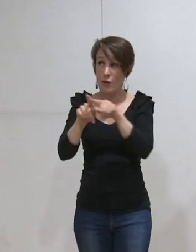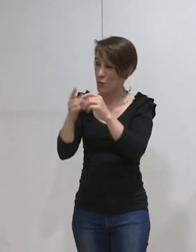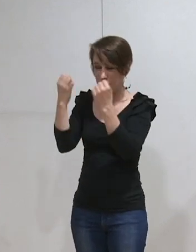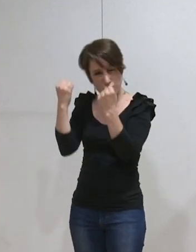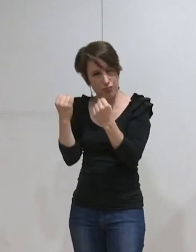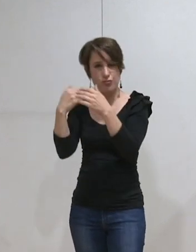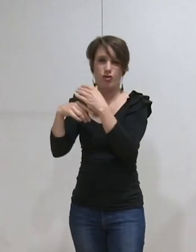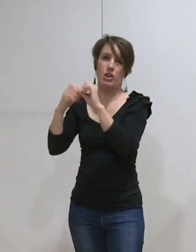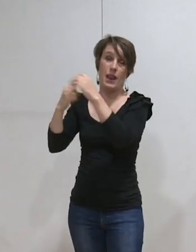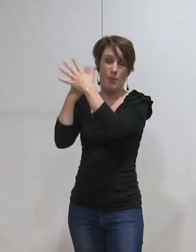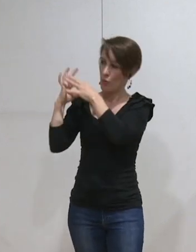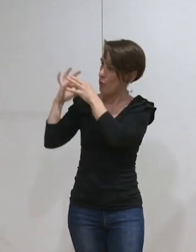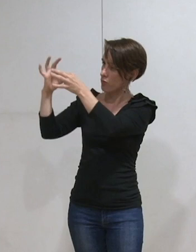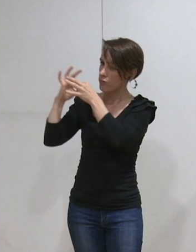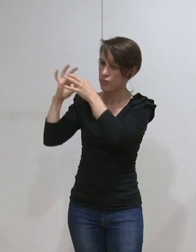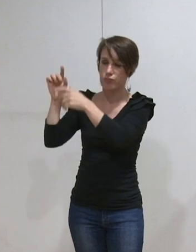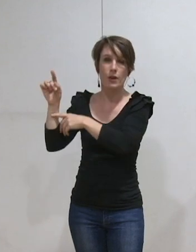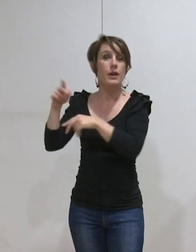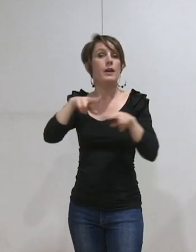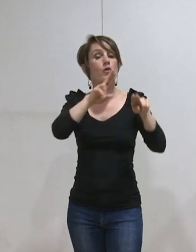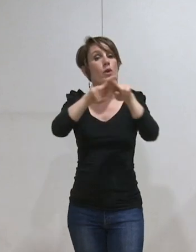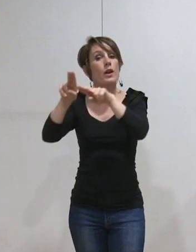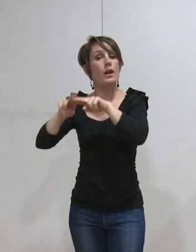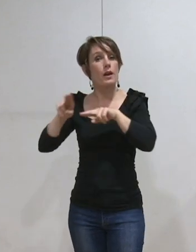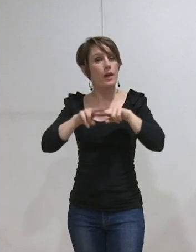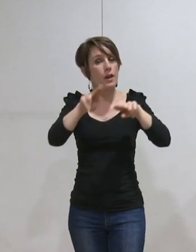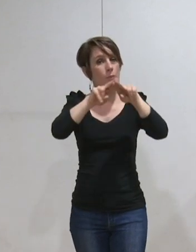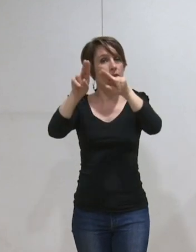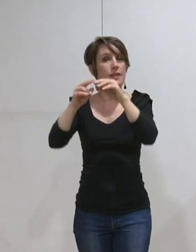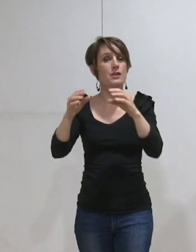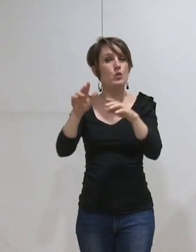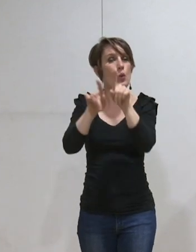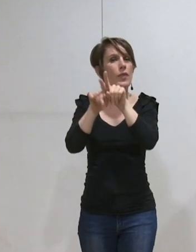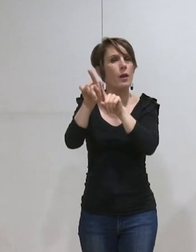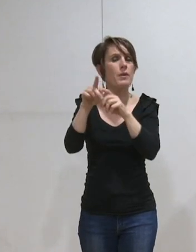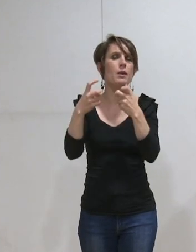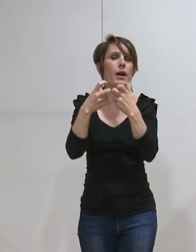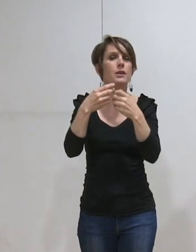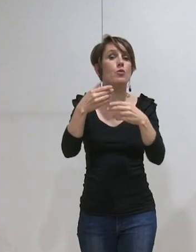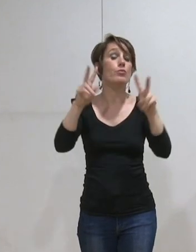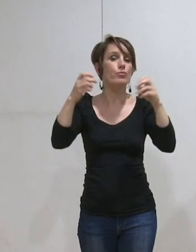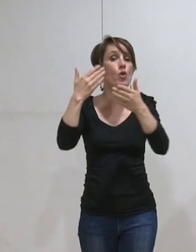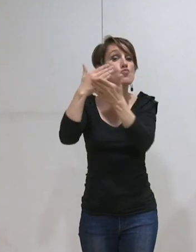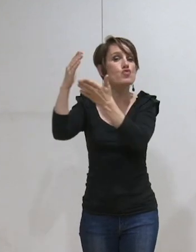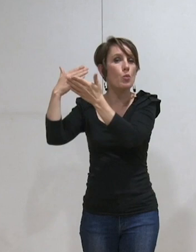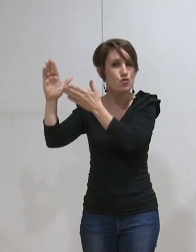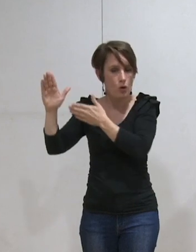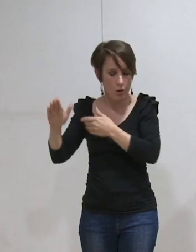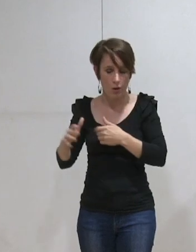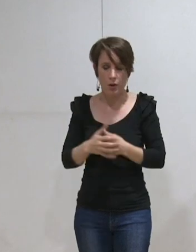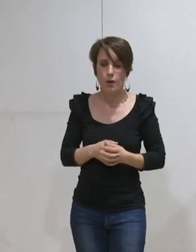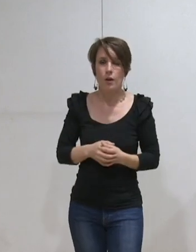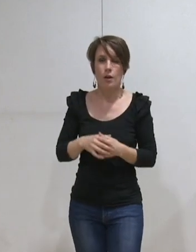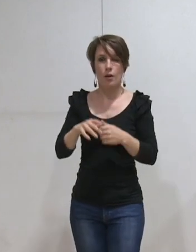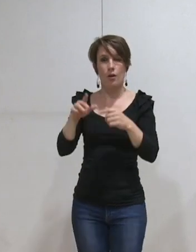à la fois les dispositifs de réhabilitation thermique comme murmure et et sont doublement voté lors du dernier conseil ainsi que les